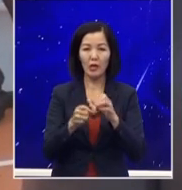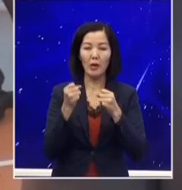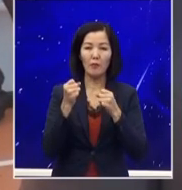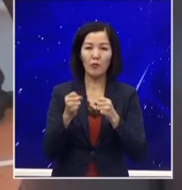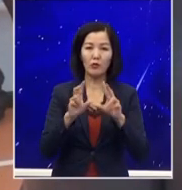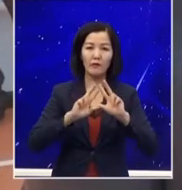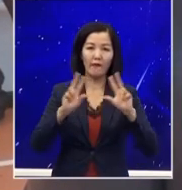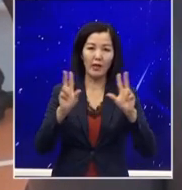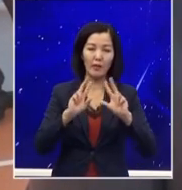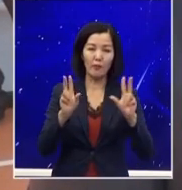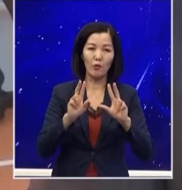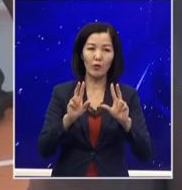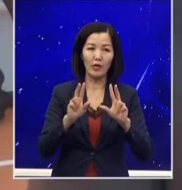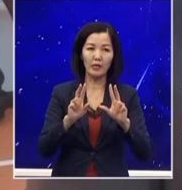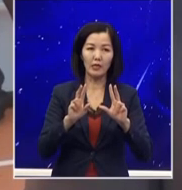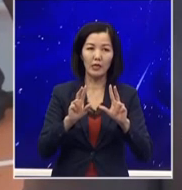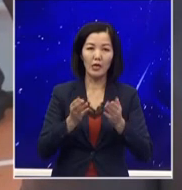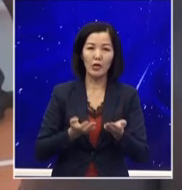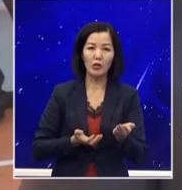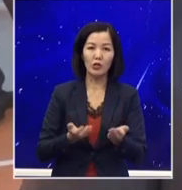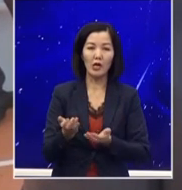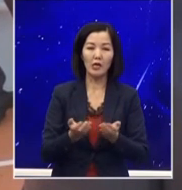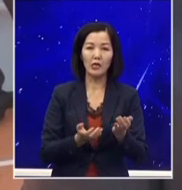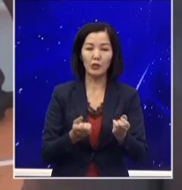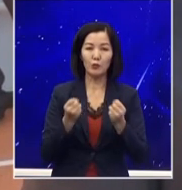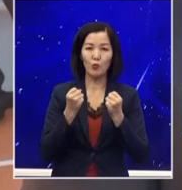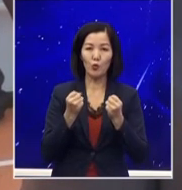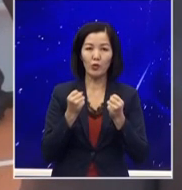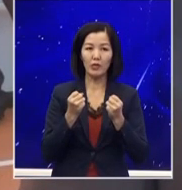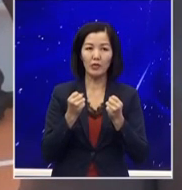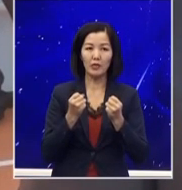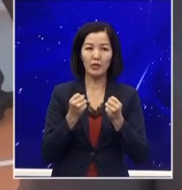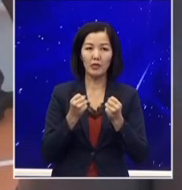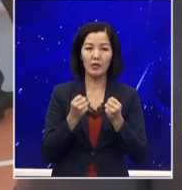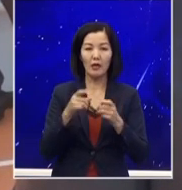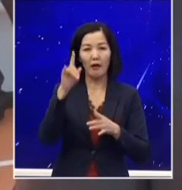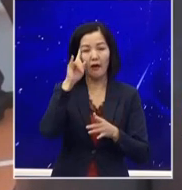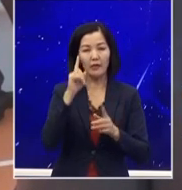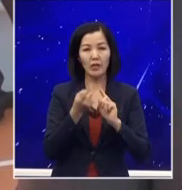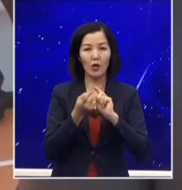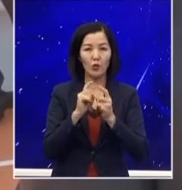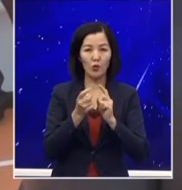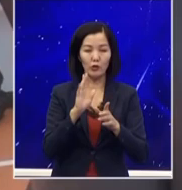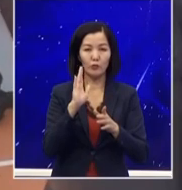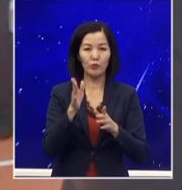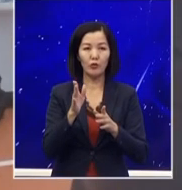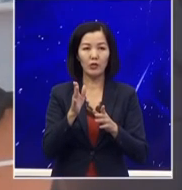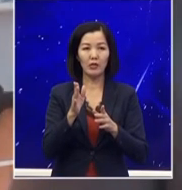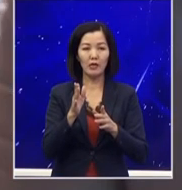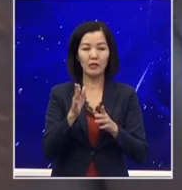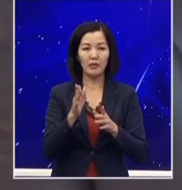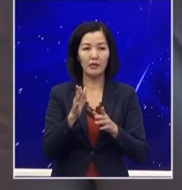баскетбол, шаңғы спортын дамытамыз. Күрес болады, қазақша күрес, жүзу үйірмелері болады. Бұл аудандық